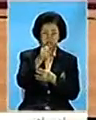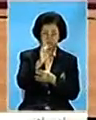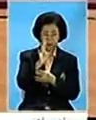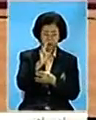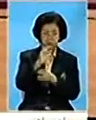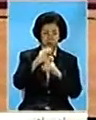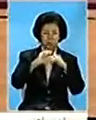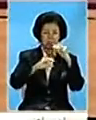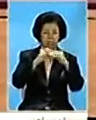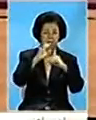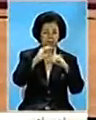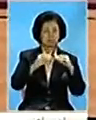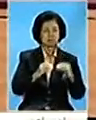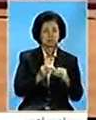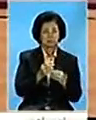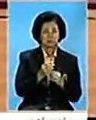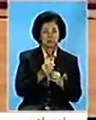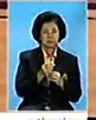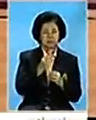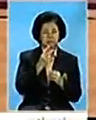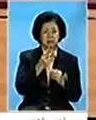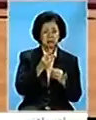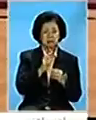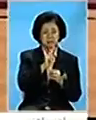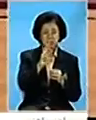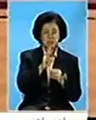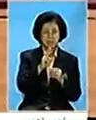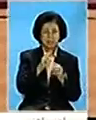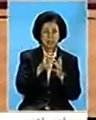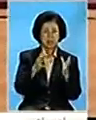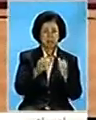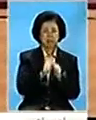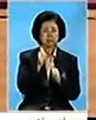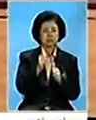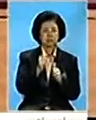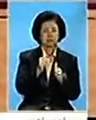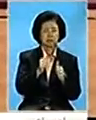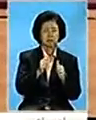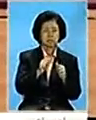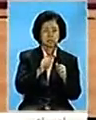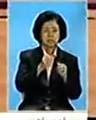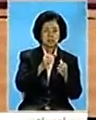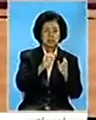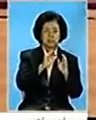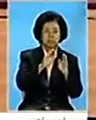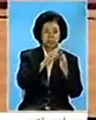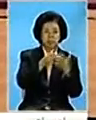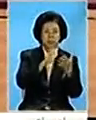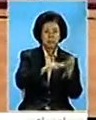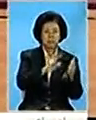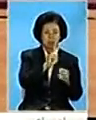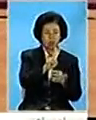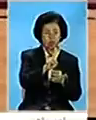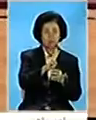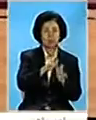แต่จะเห็นว่าโครงการยุทธศาสตร์ที่ใช้เงินมากที่สุดนะคะก็คือยุทธศาสตร์ที่2ก็คือการสร้างเส